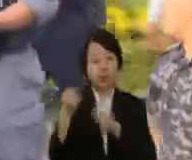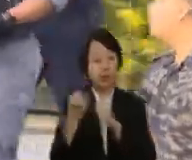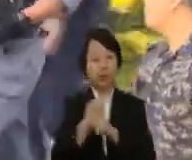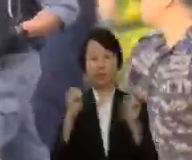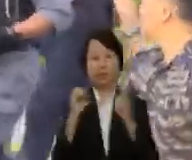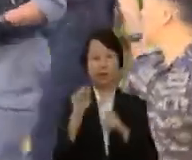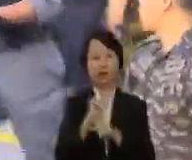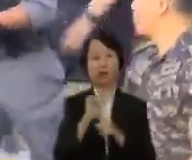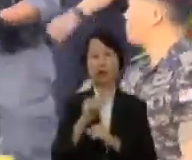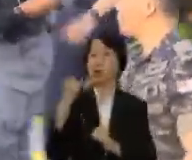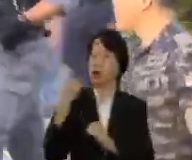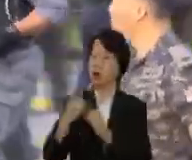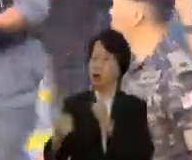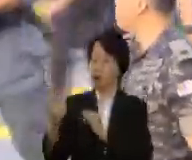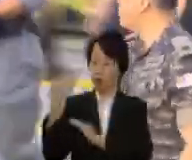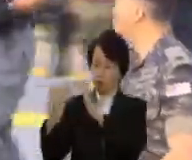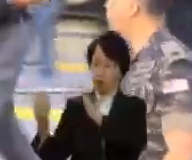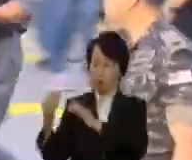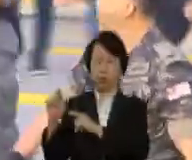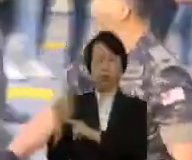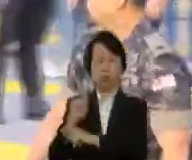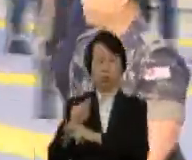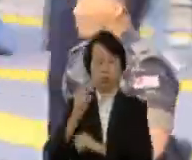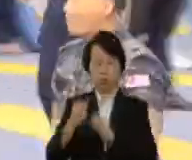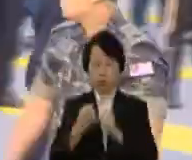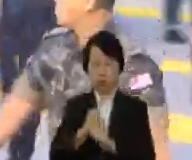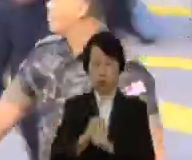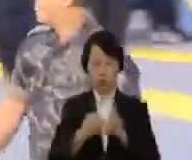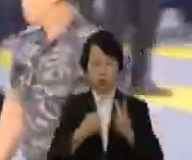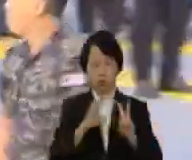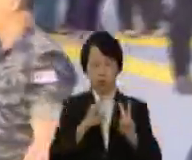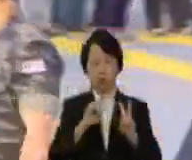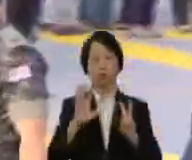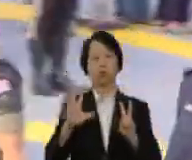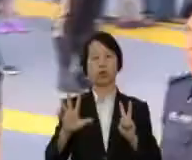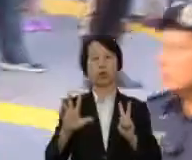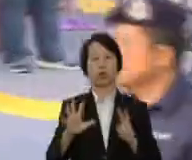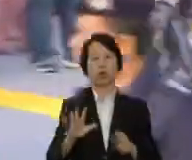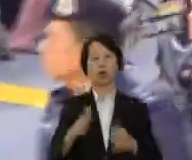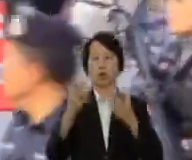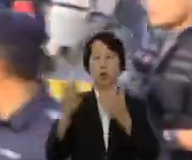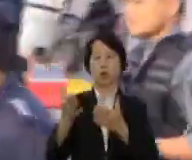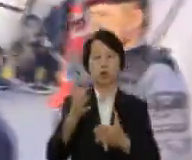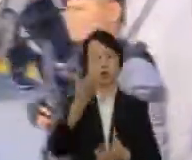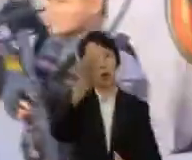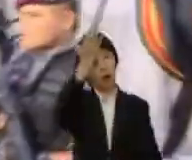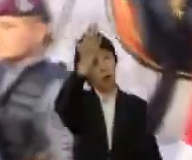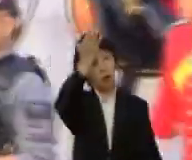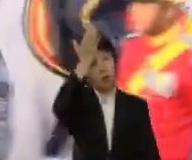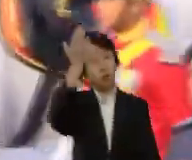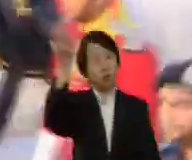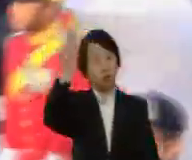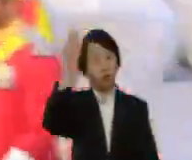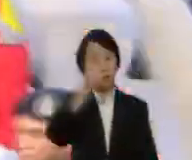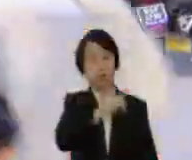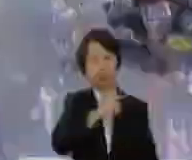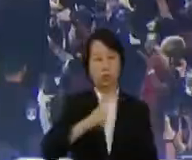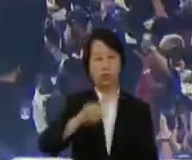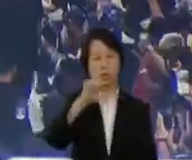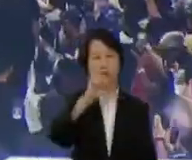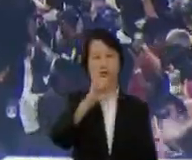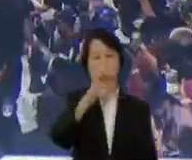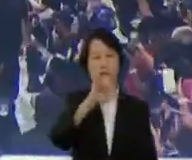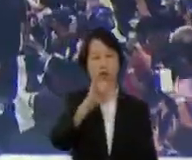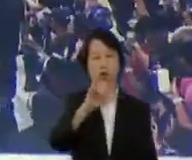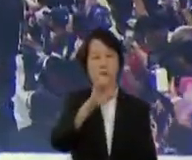terakhir kenderaan itu digunakan adalah pada tahun 2005 oleh Yang di-Pertuan Agong pada ketika itu, Tuanku Syed Sirajuddin